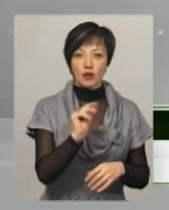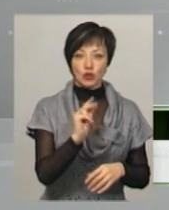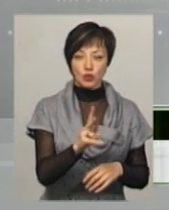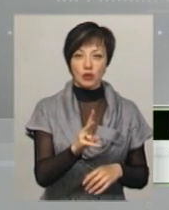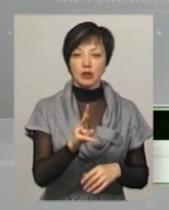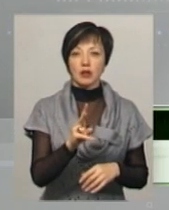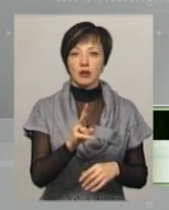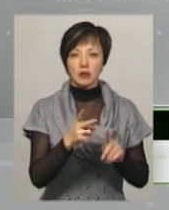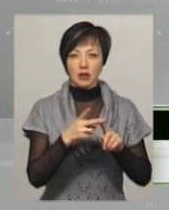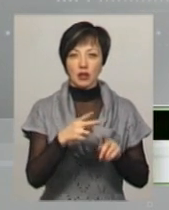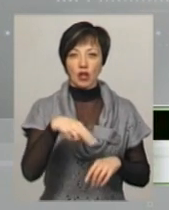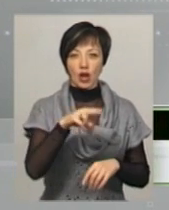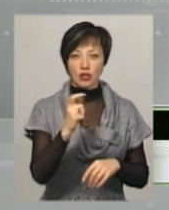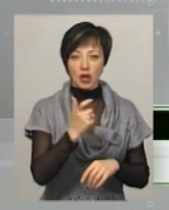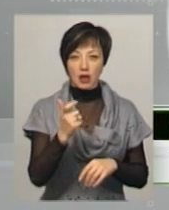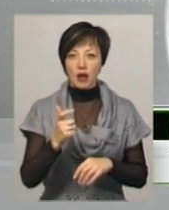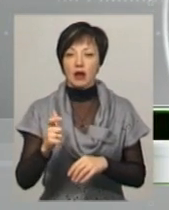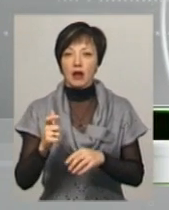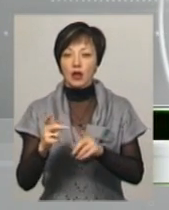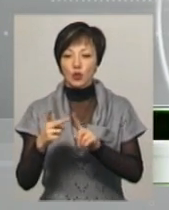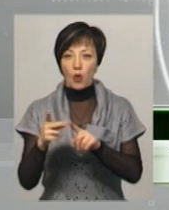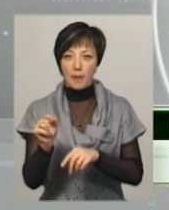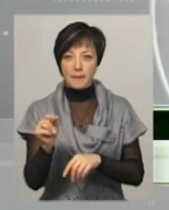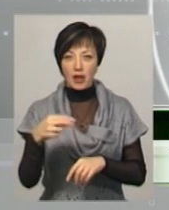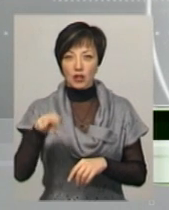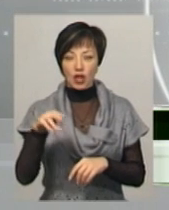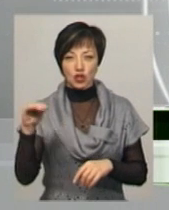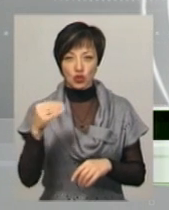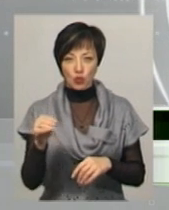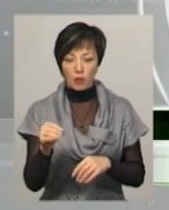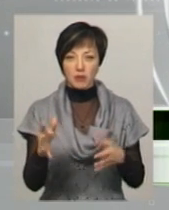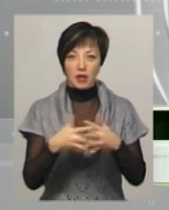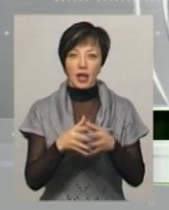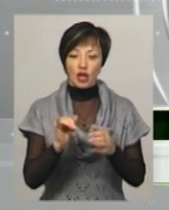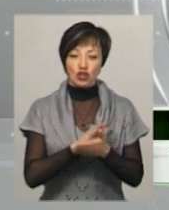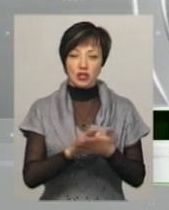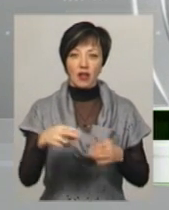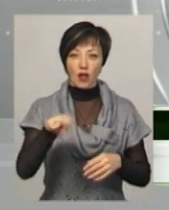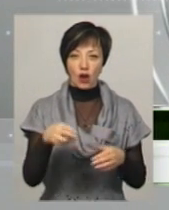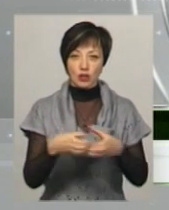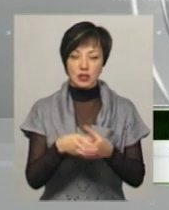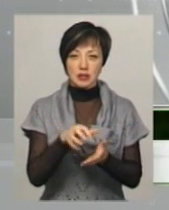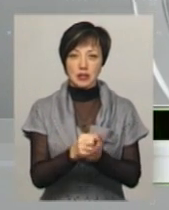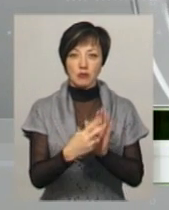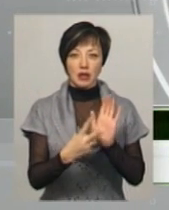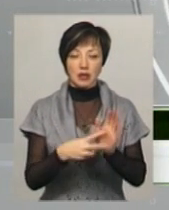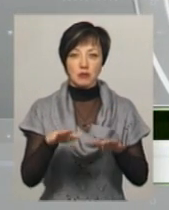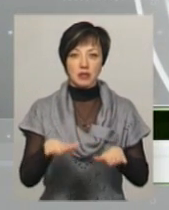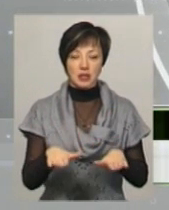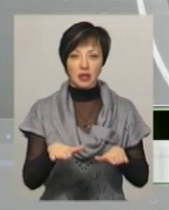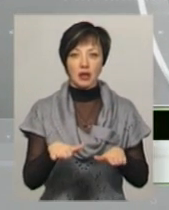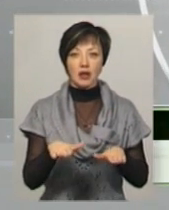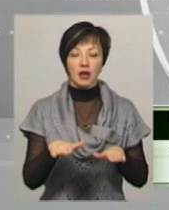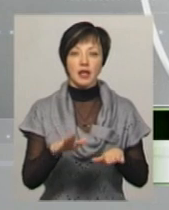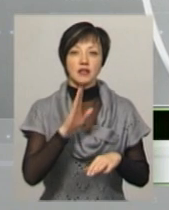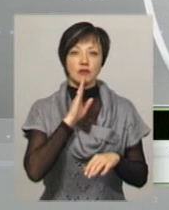це Деражня Харків, пара Войтюк-Товстенко – це Деражня Житомир і Чисто Деражня. Чисто Деражня посіла 17 місце. І знову ж